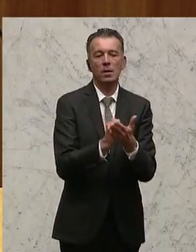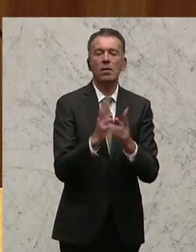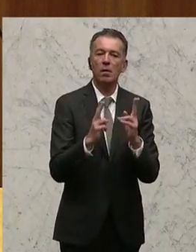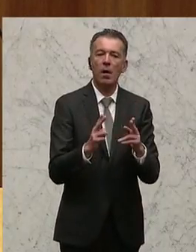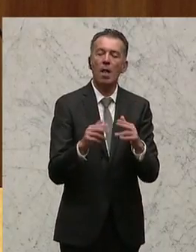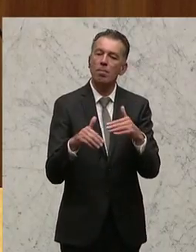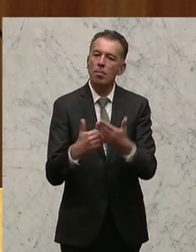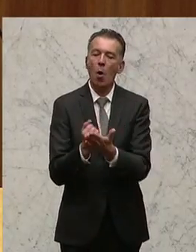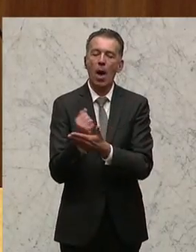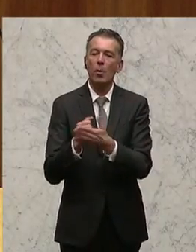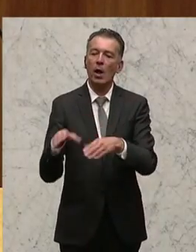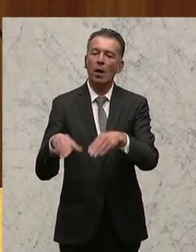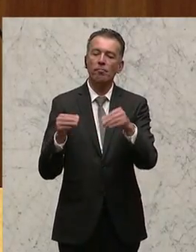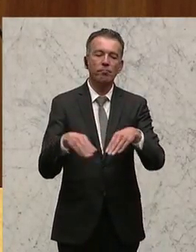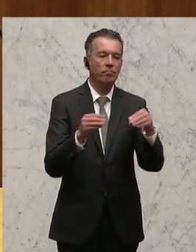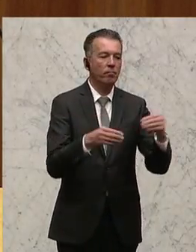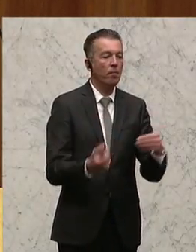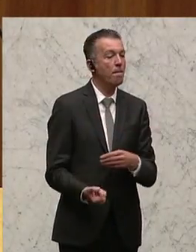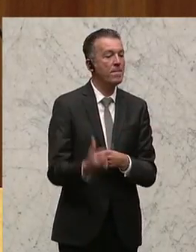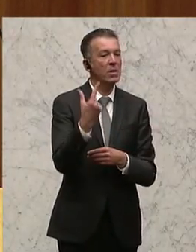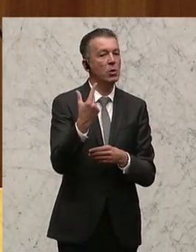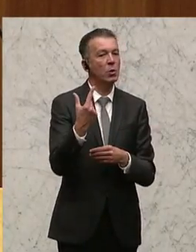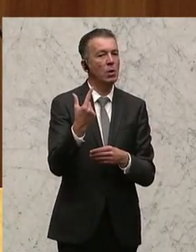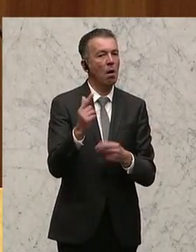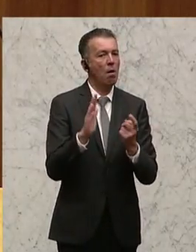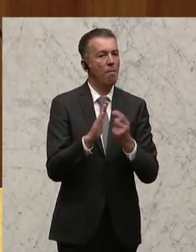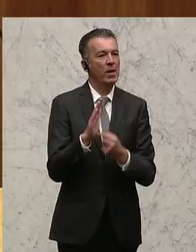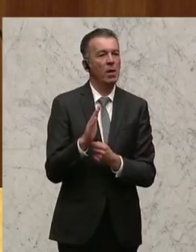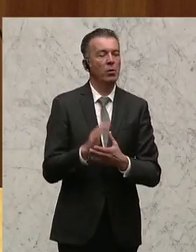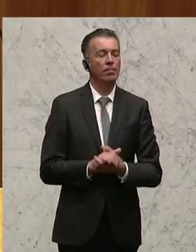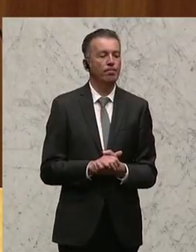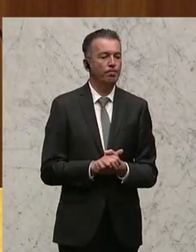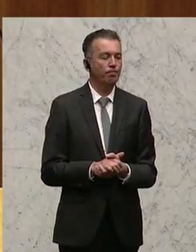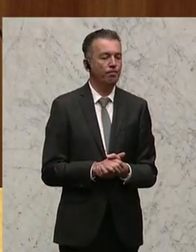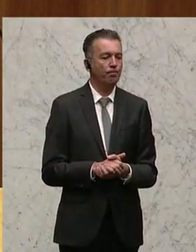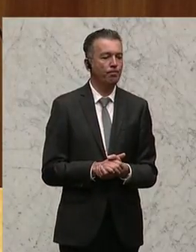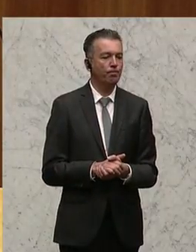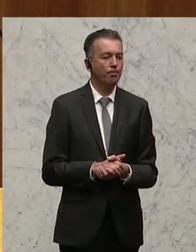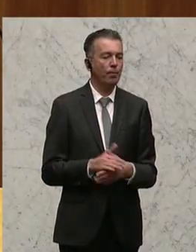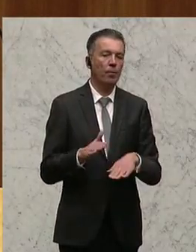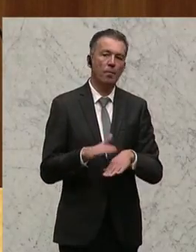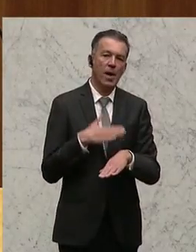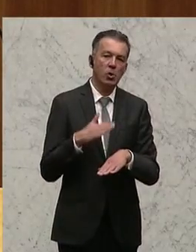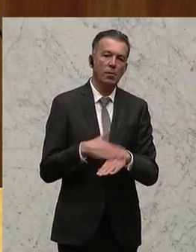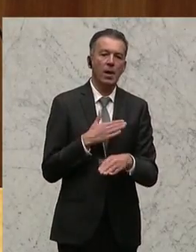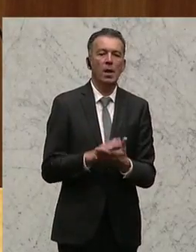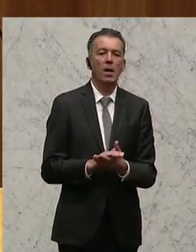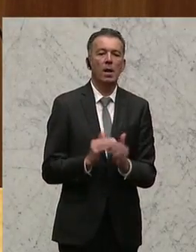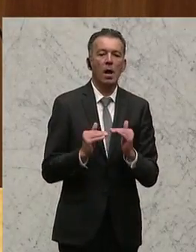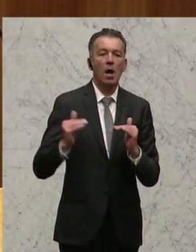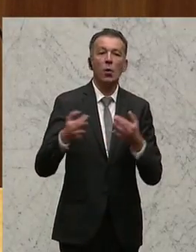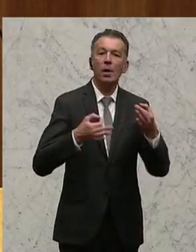Apotheken installiert werden, wenn besondere Bedingungen vorhanden sind, wie beispielsweise eine